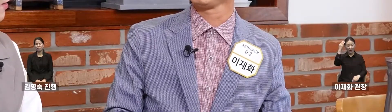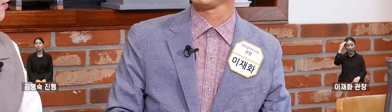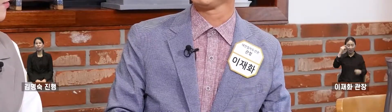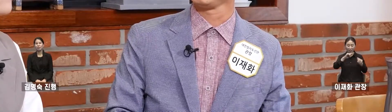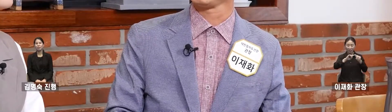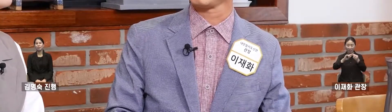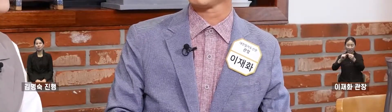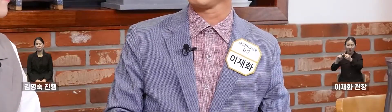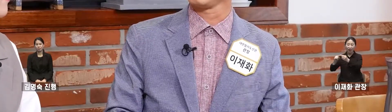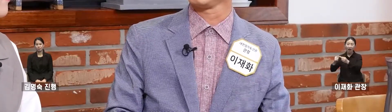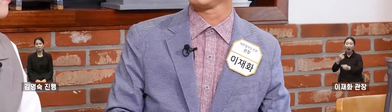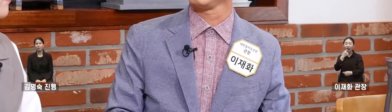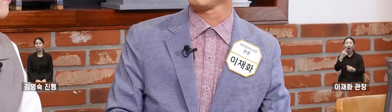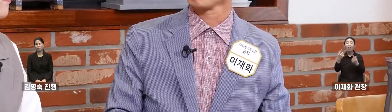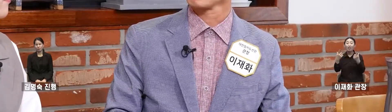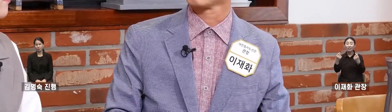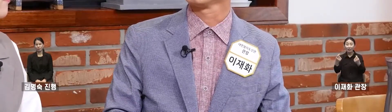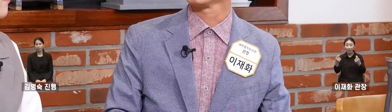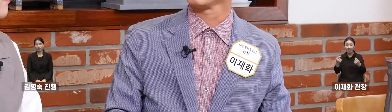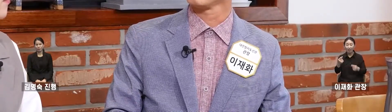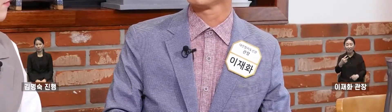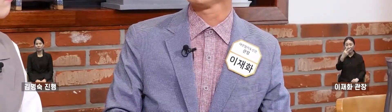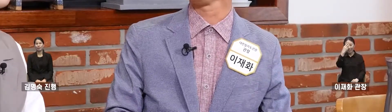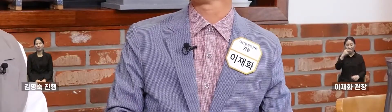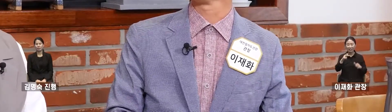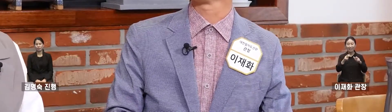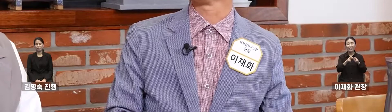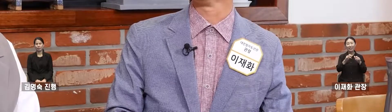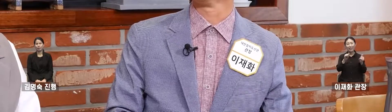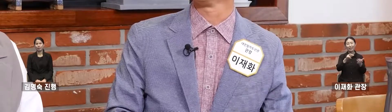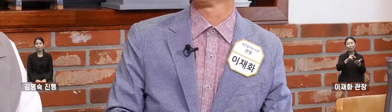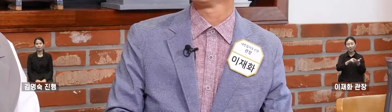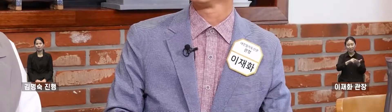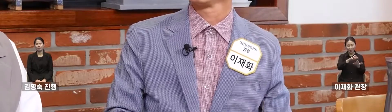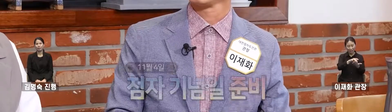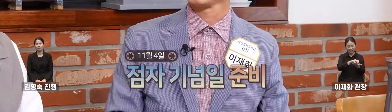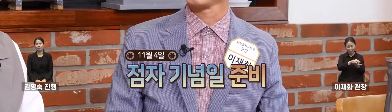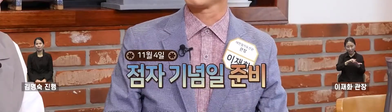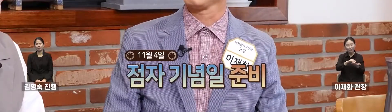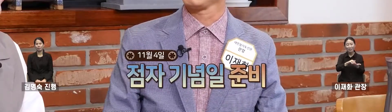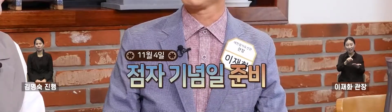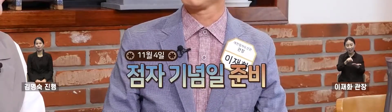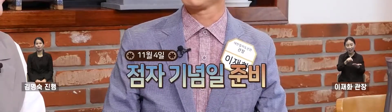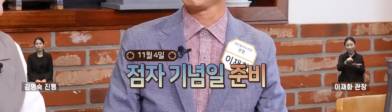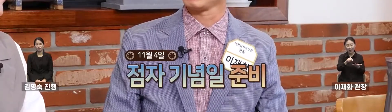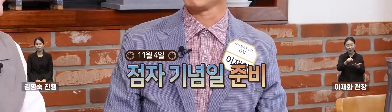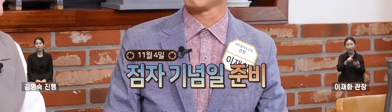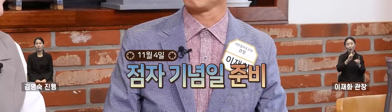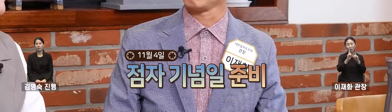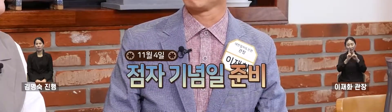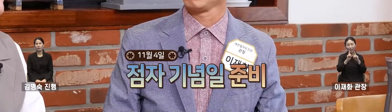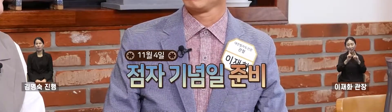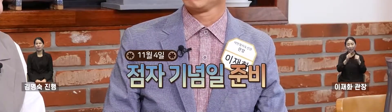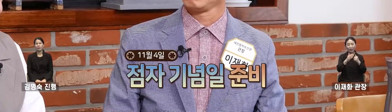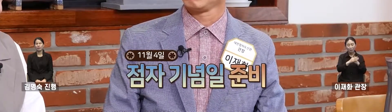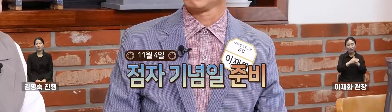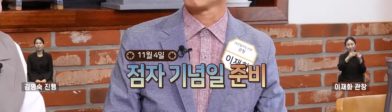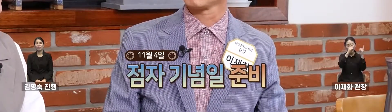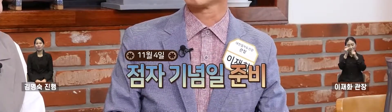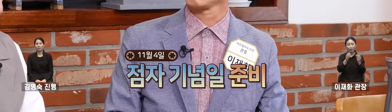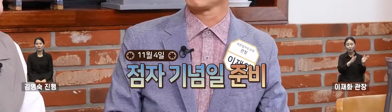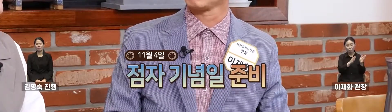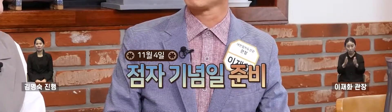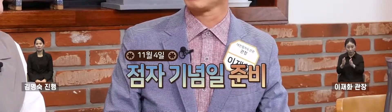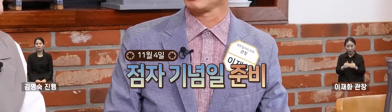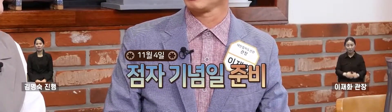한글이 있듯이 우리 시각장애인들한테는 점자가 호명정음이거든요. 그래서 점자 기념일도 준비하고